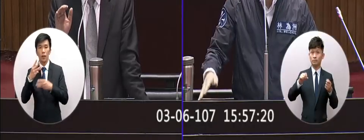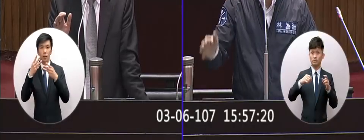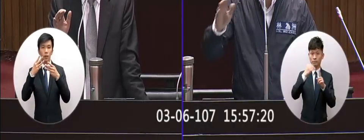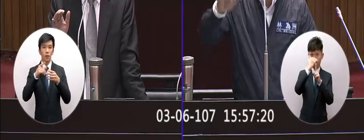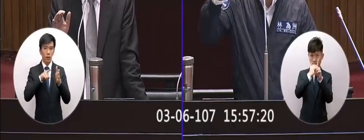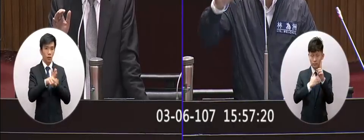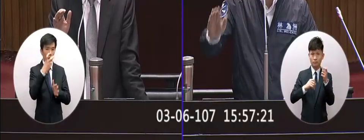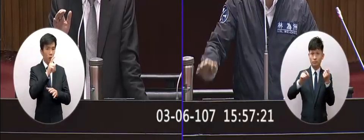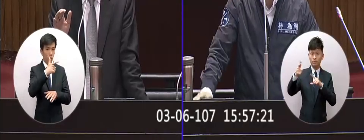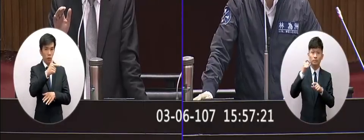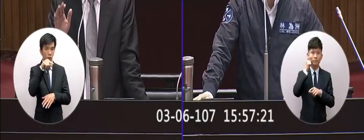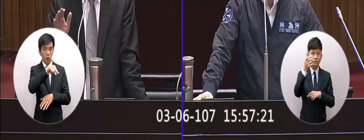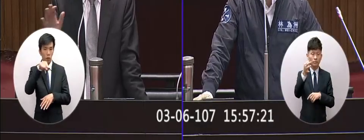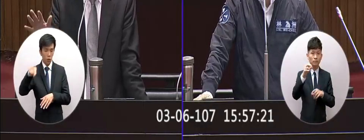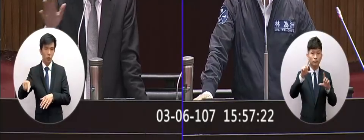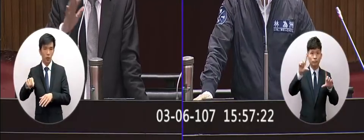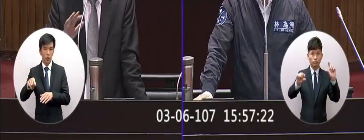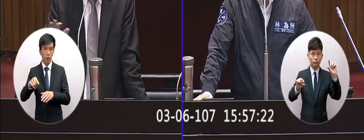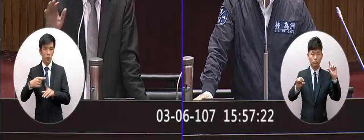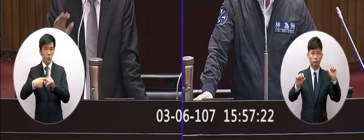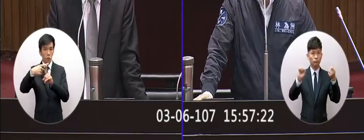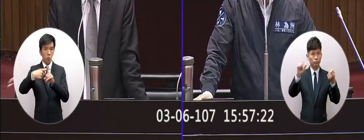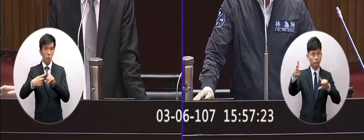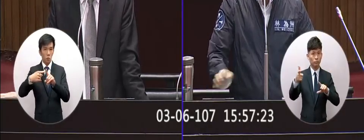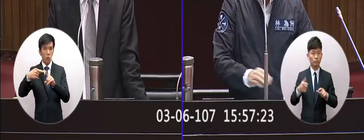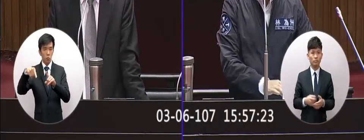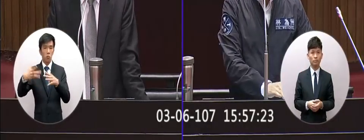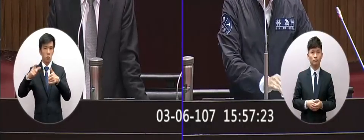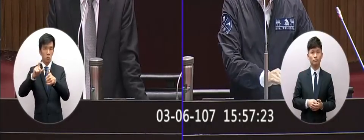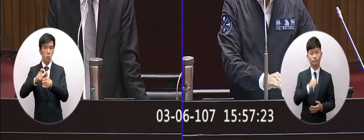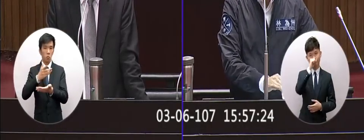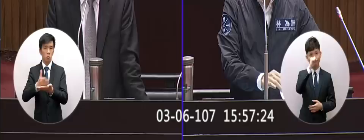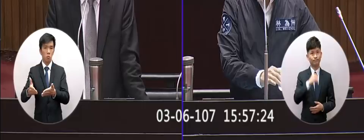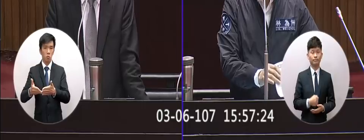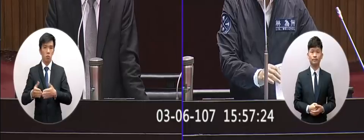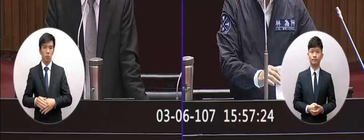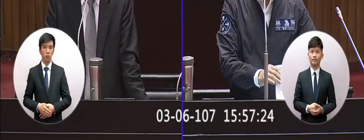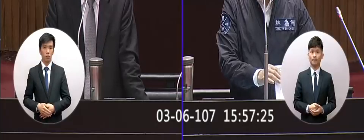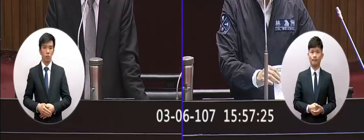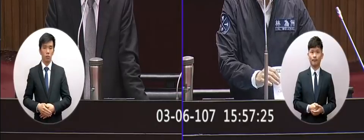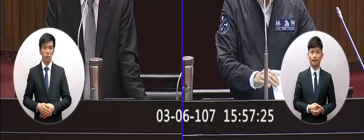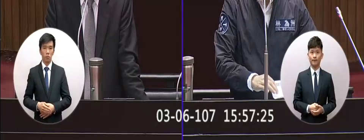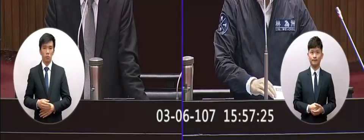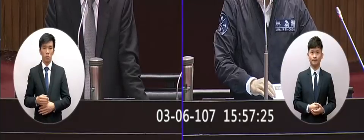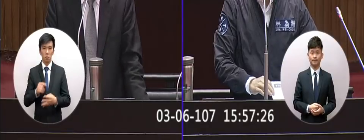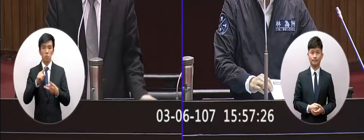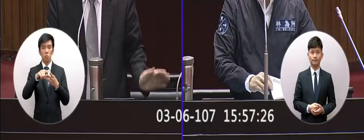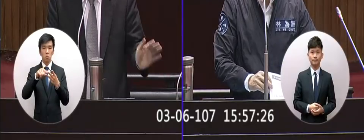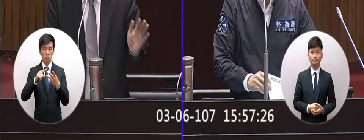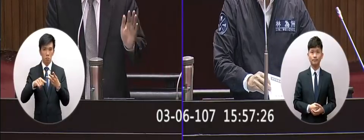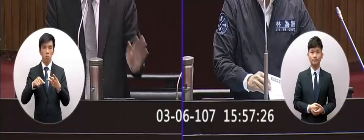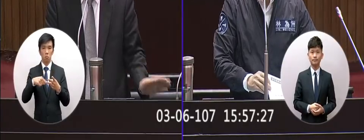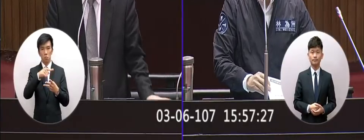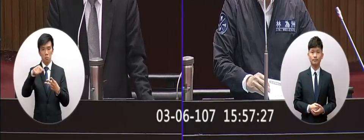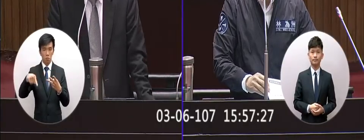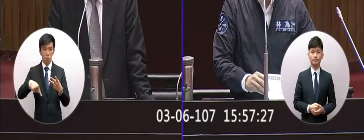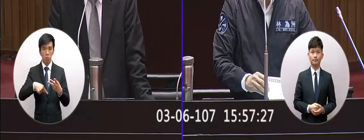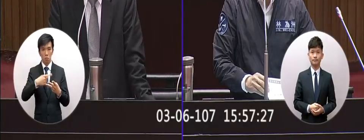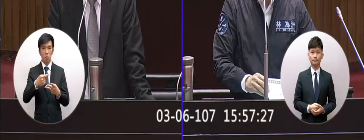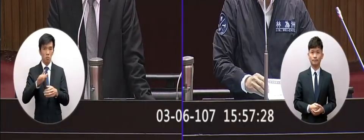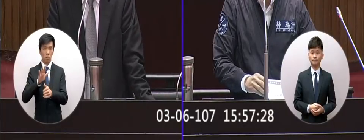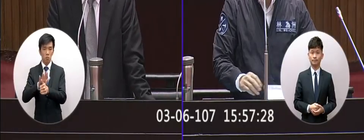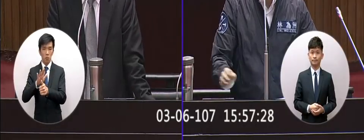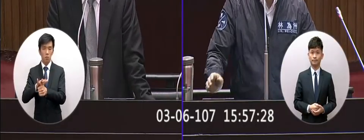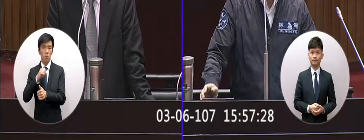职等也薪水也不同。 对，那这部分呢，我们要解决。 好， 我们基本的用这三个手段来达到台